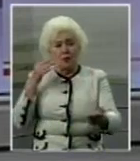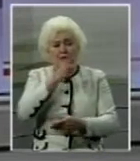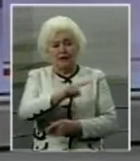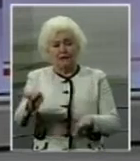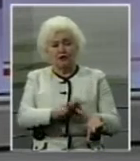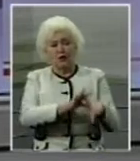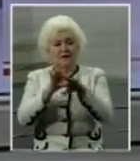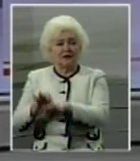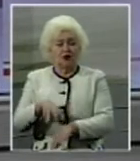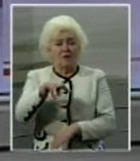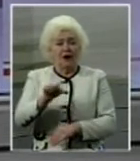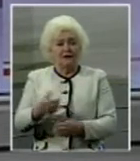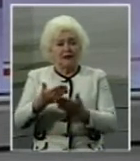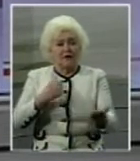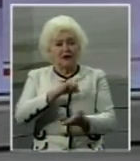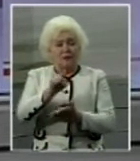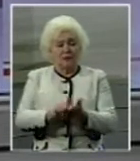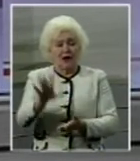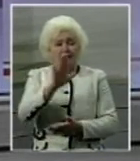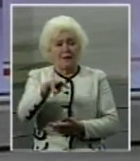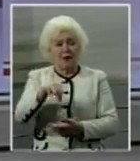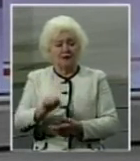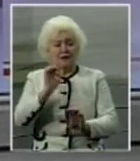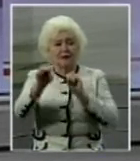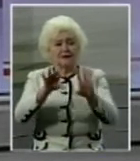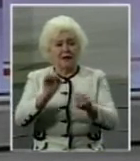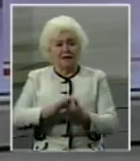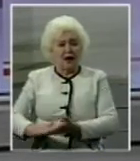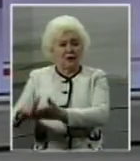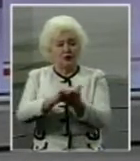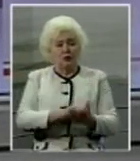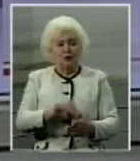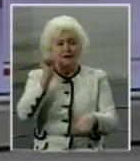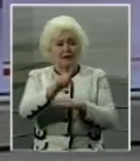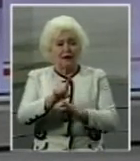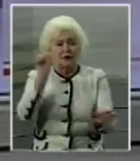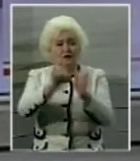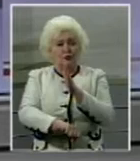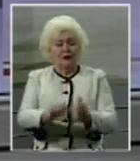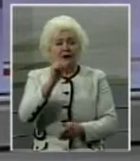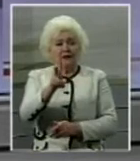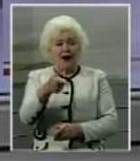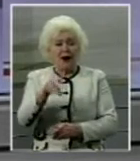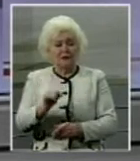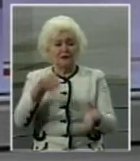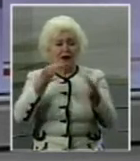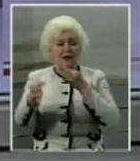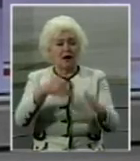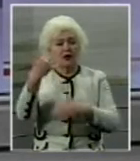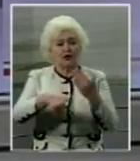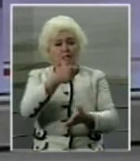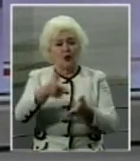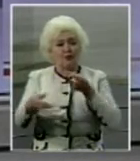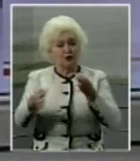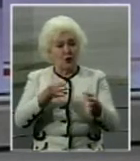строк відсторонення Мангера від посади. Владиславу Мангеру закидають організацію забовного вбивства Катерини Гандзюк, радниці Херсонського міського